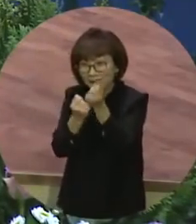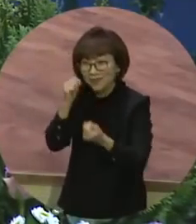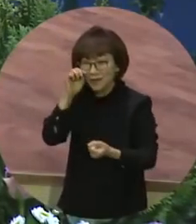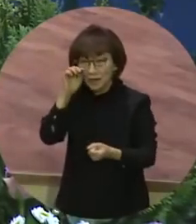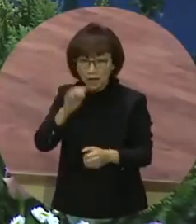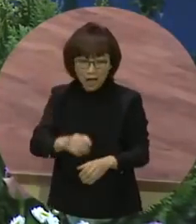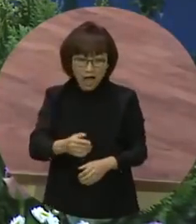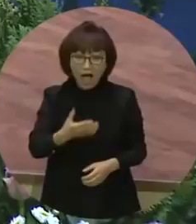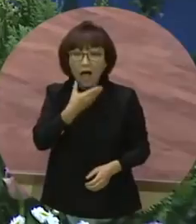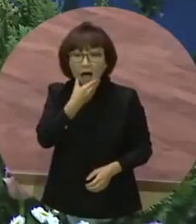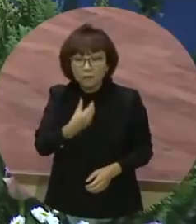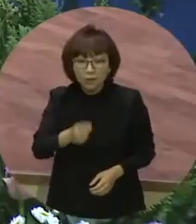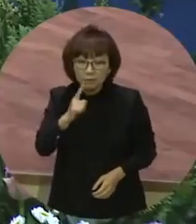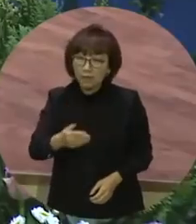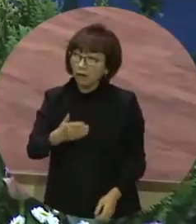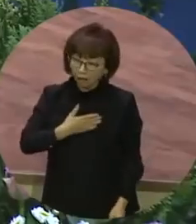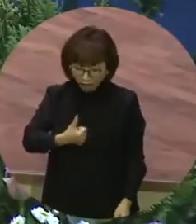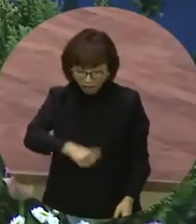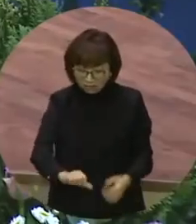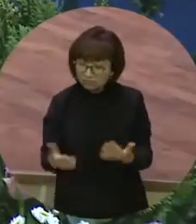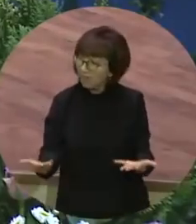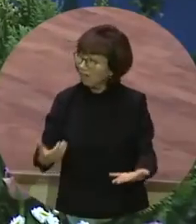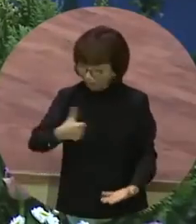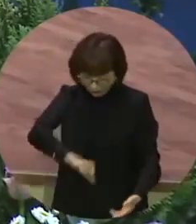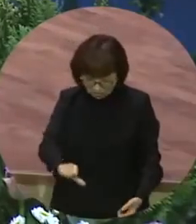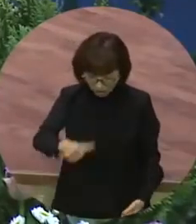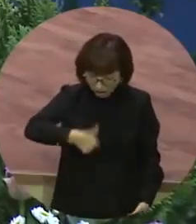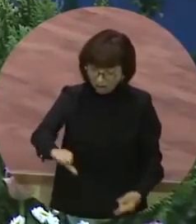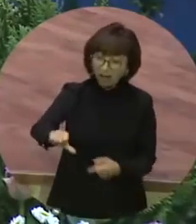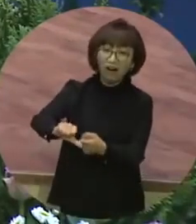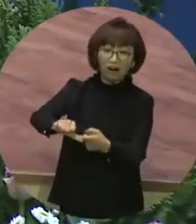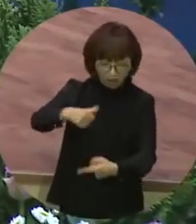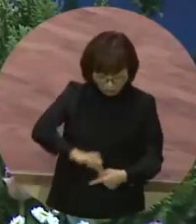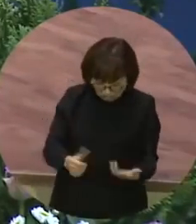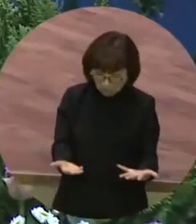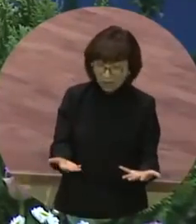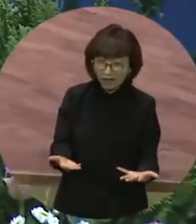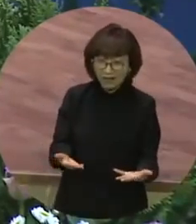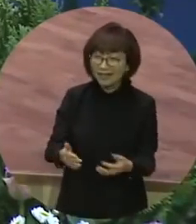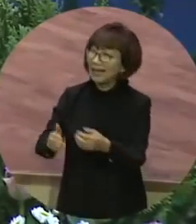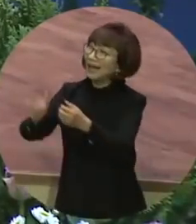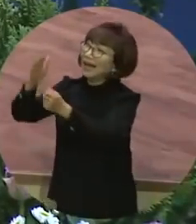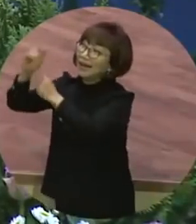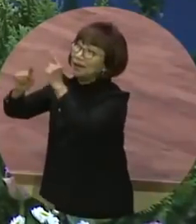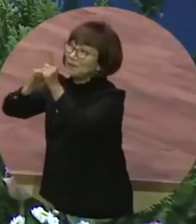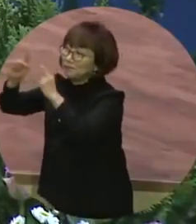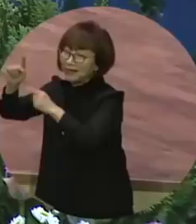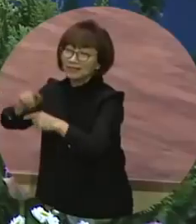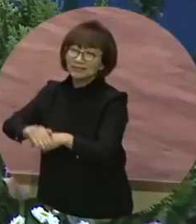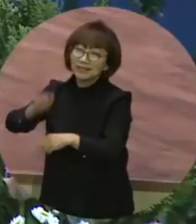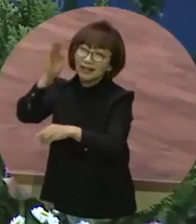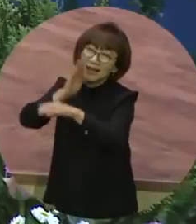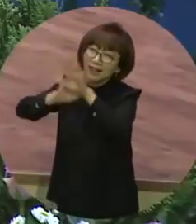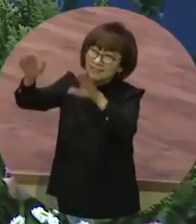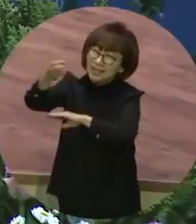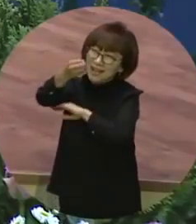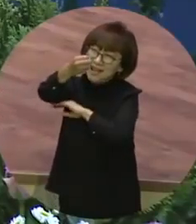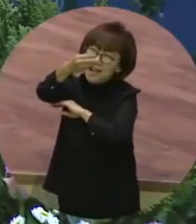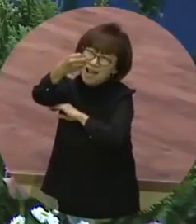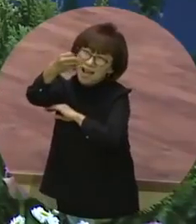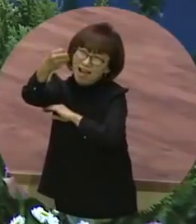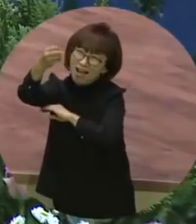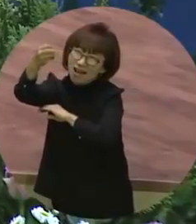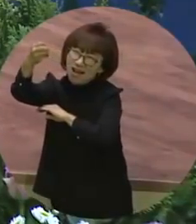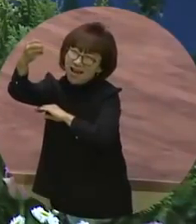계속 육신적인 말합니다. 내 후사가 없어서 내가 자식이 없어서 하나님은 그게 아니고 하늘의 무별 같이 무슨